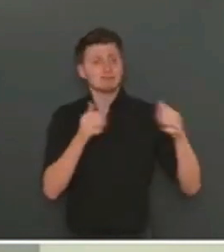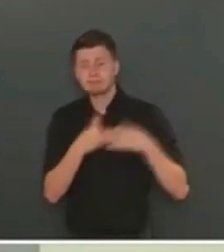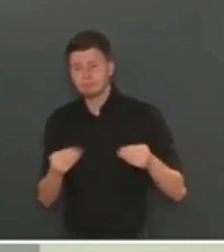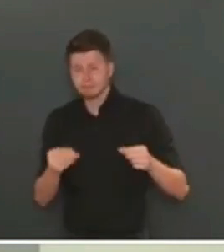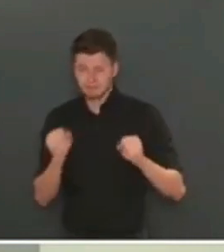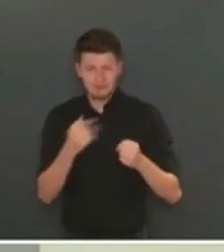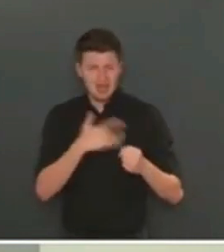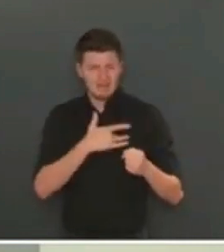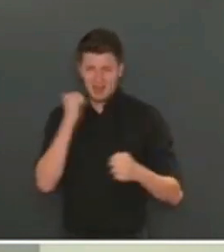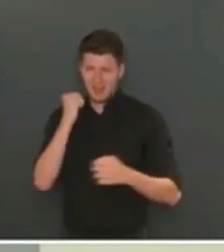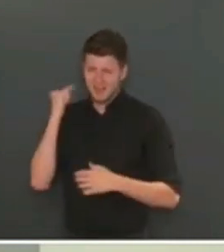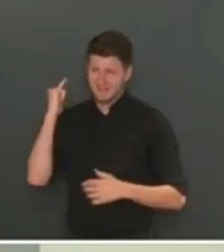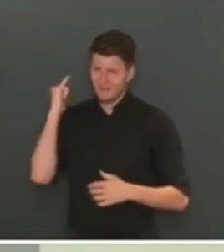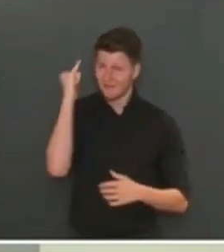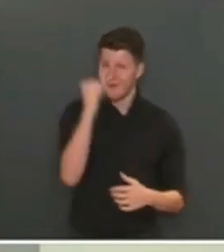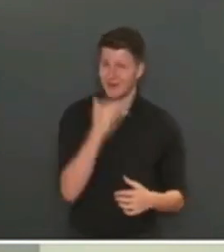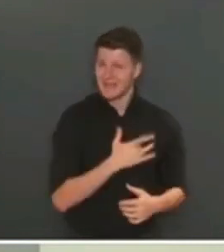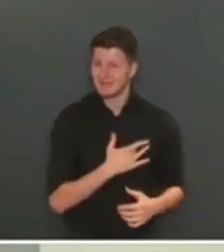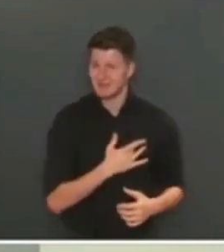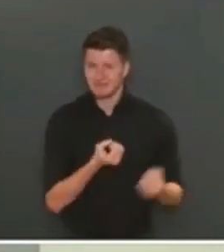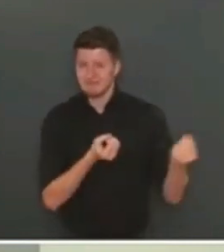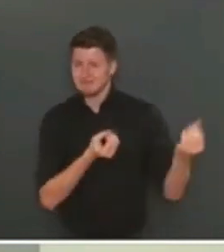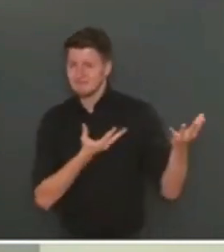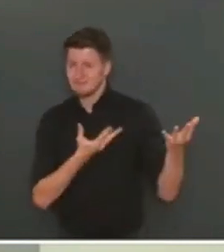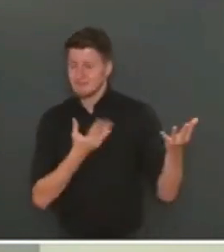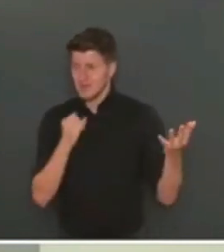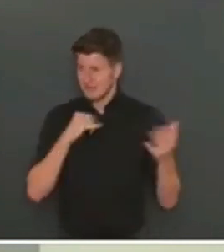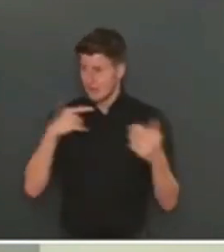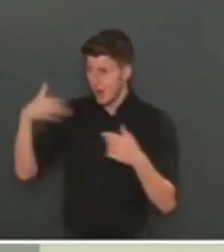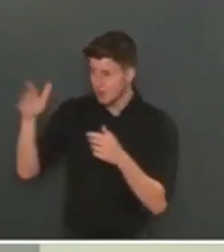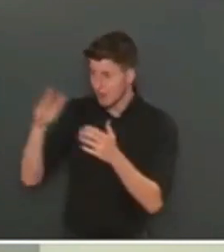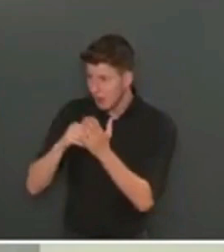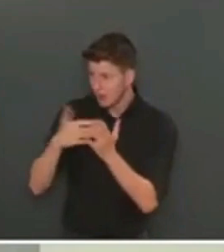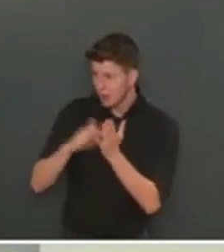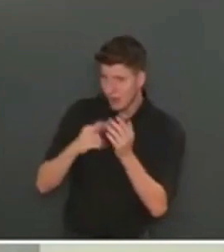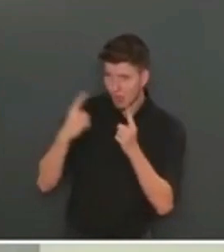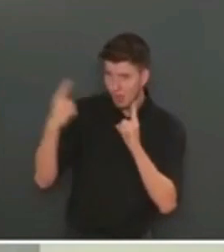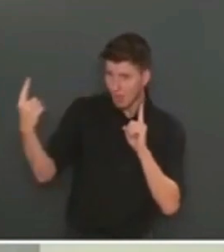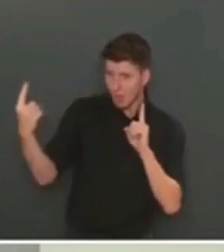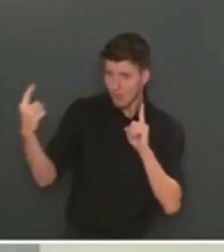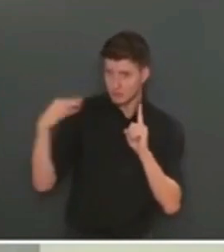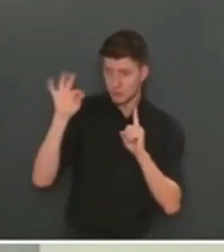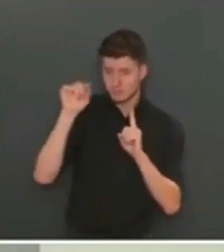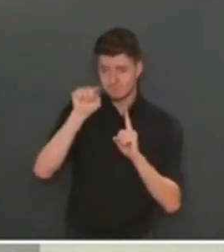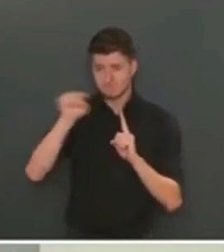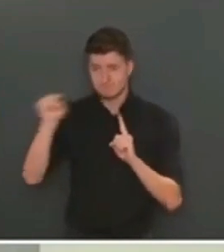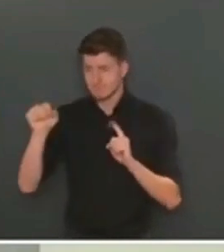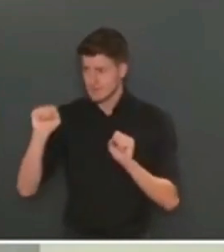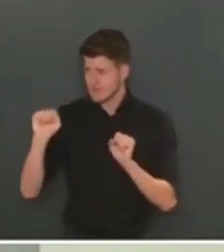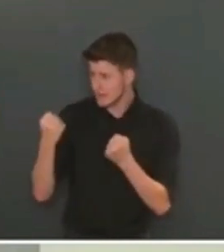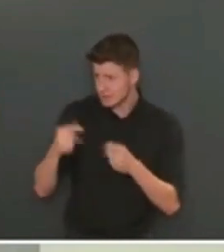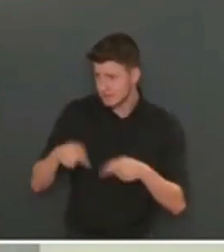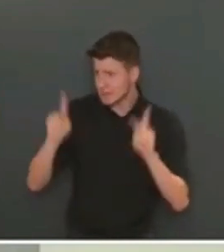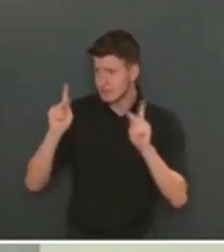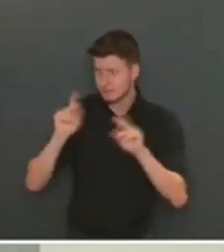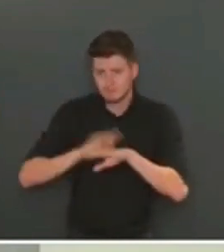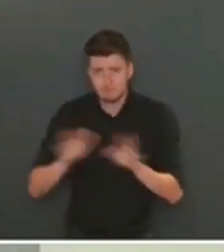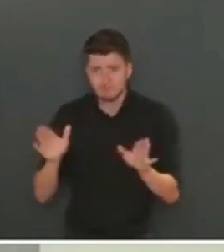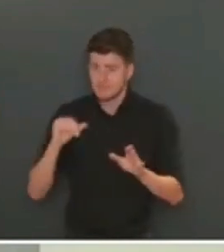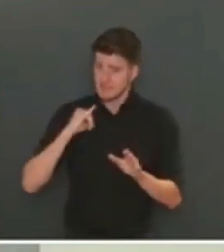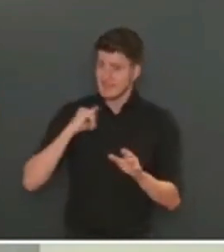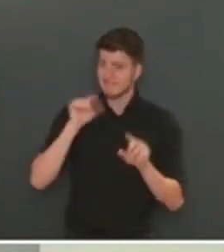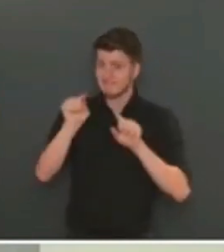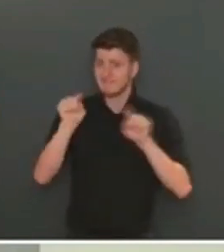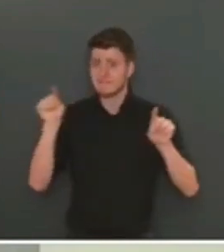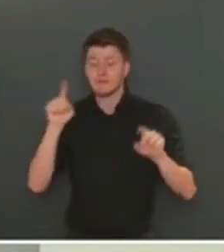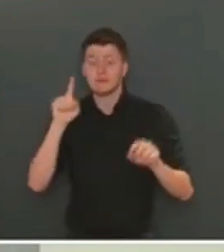frontières, et la séparation physique de certains couples n'est plus tenable. Alors, une décision a